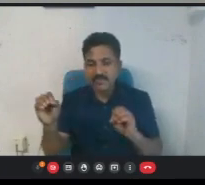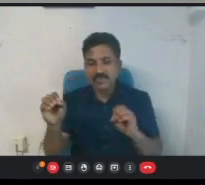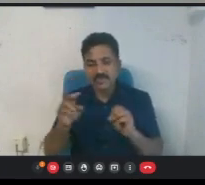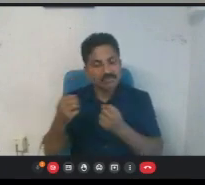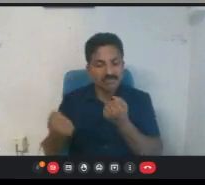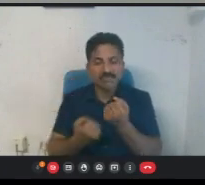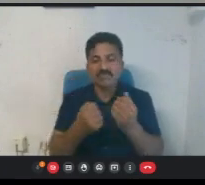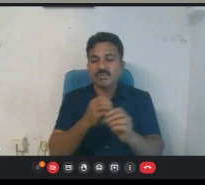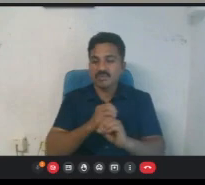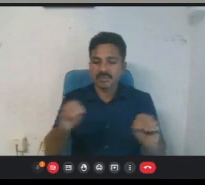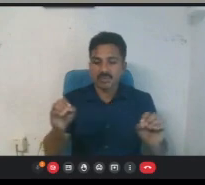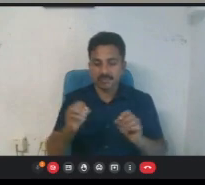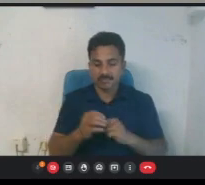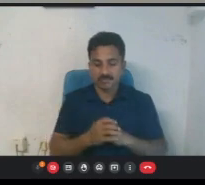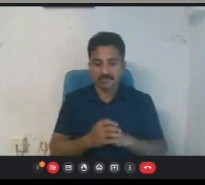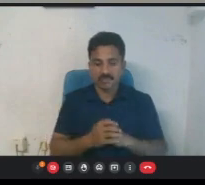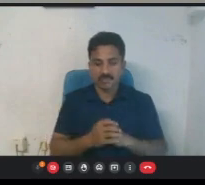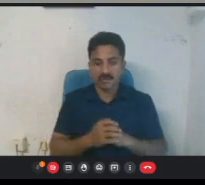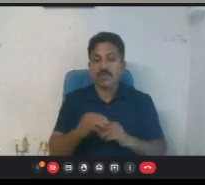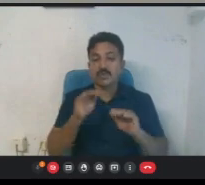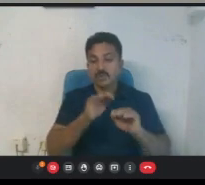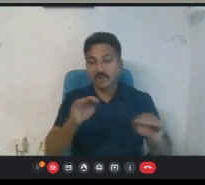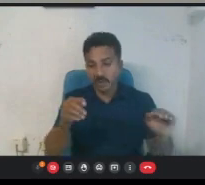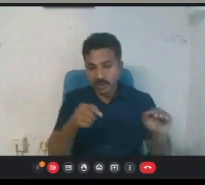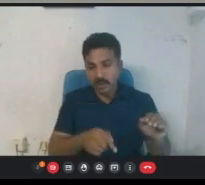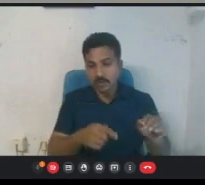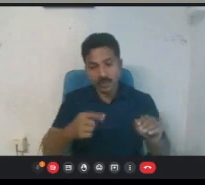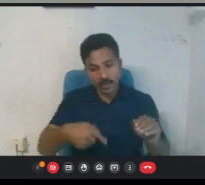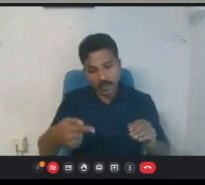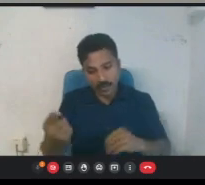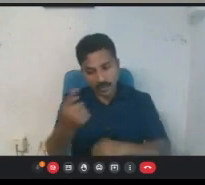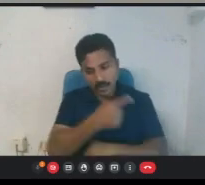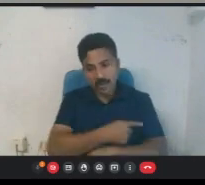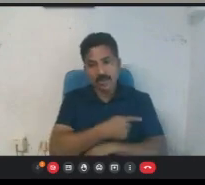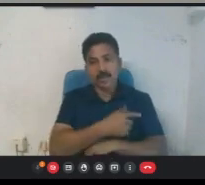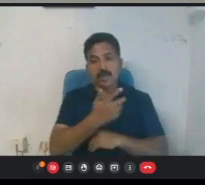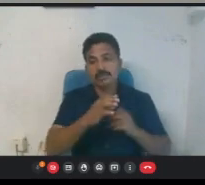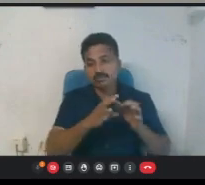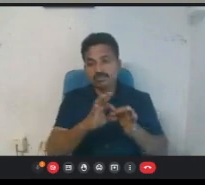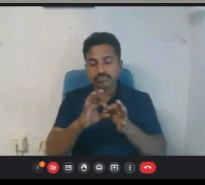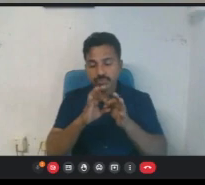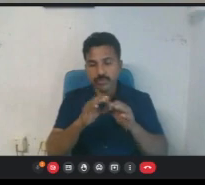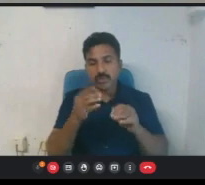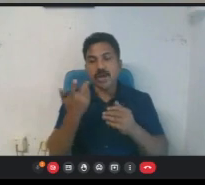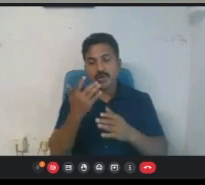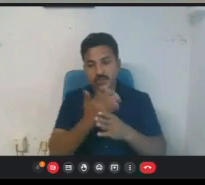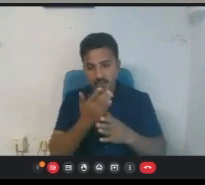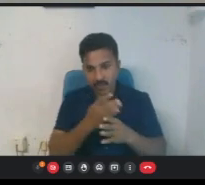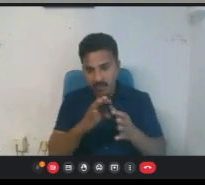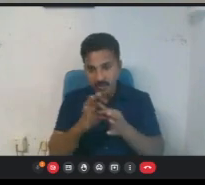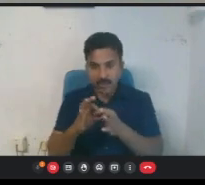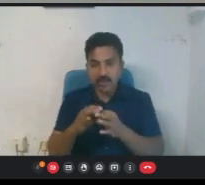പ്രവർത്തിക്കുന്ന ഒരു രീതി കാണുന്നതുണ്ട്. അപ്പോൾ കുട്ടികൾക്ക് ദൈനംദിന കാര്യങ്ങളിൽ ബന്ധപ്പെടുന്ന പല മേഖലകളിലും